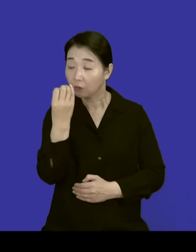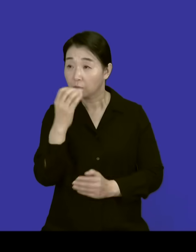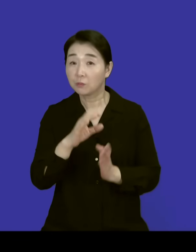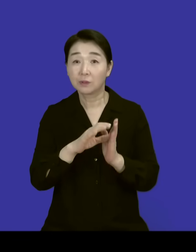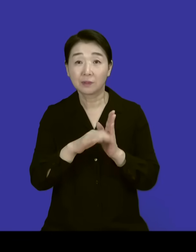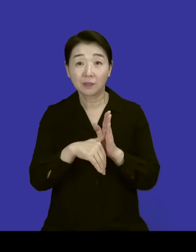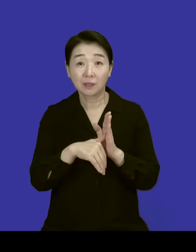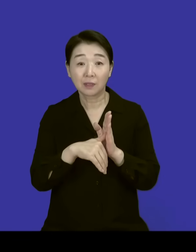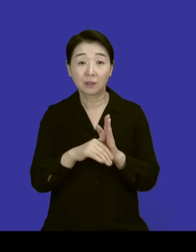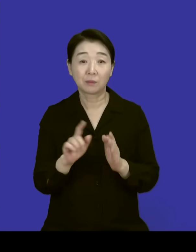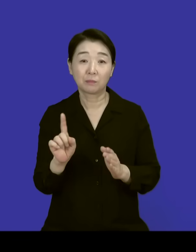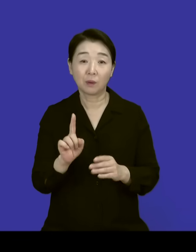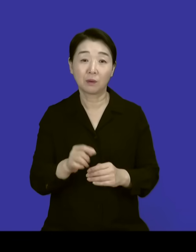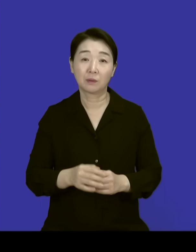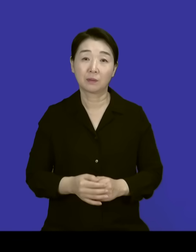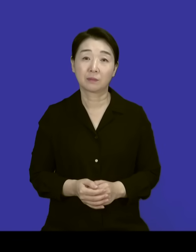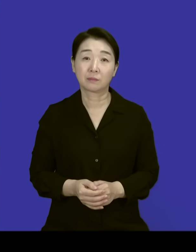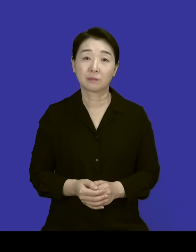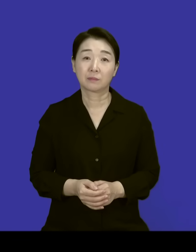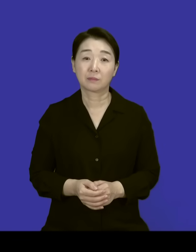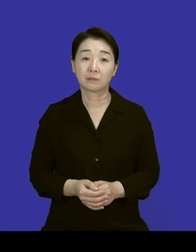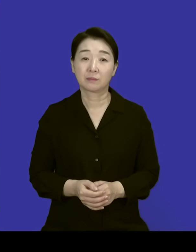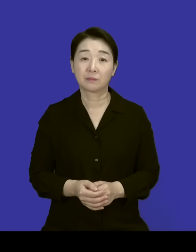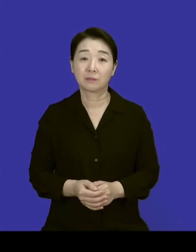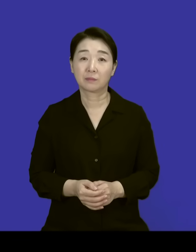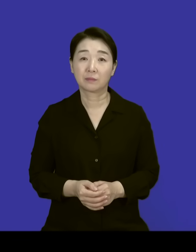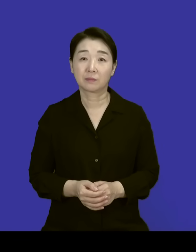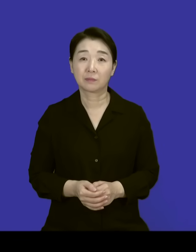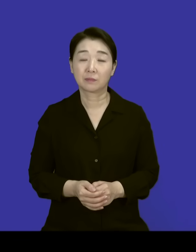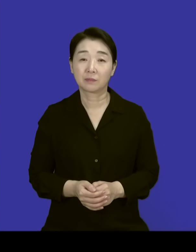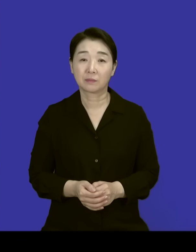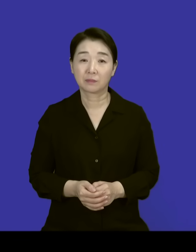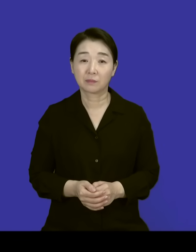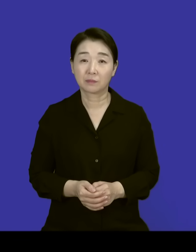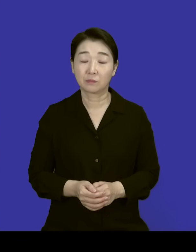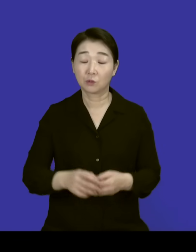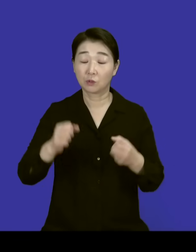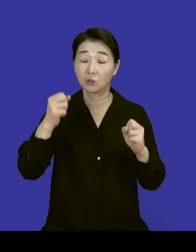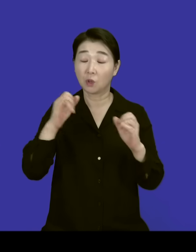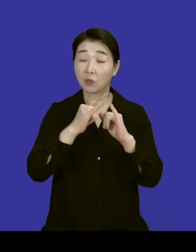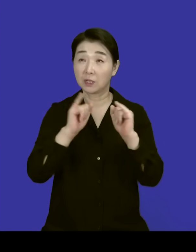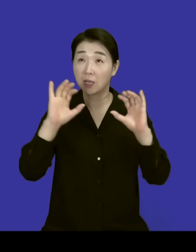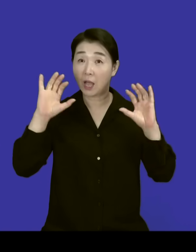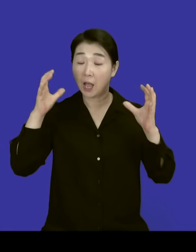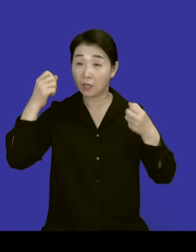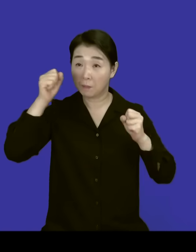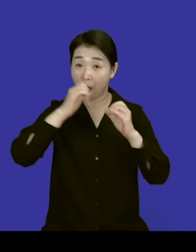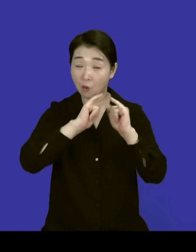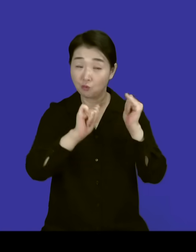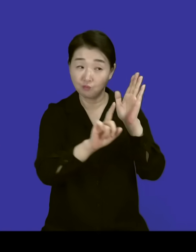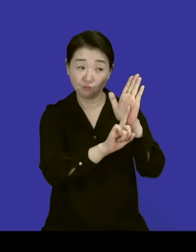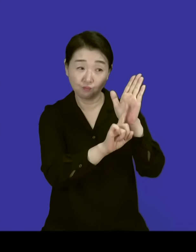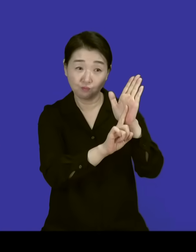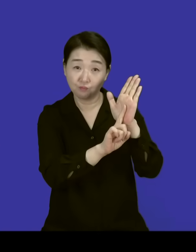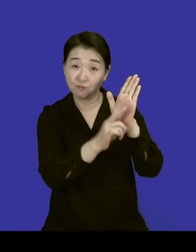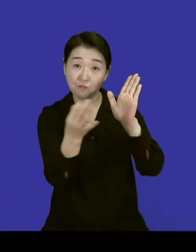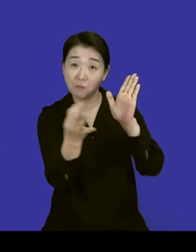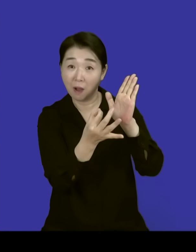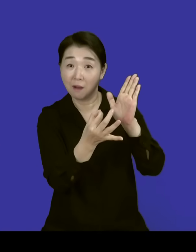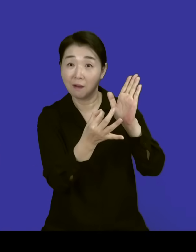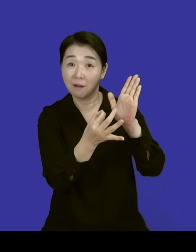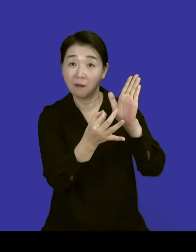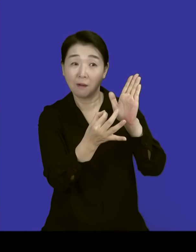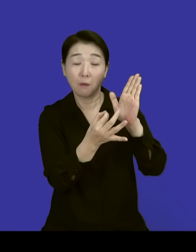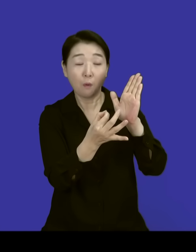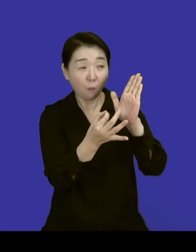보고 연기자 무슨 아역 배우를 뽑습니다라는 네. 광고 같은 거 나오는 거 있잖아요. 학원에서 하는 거.